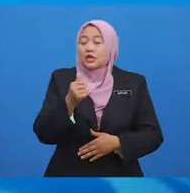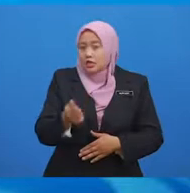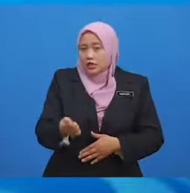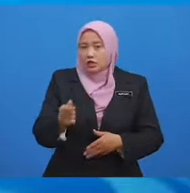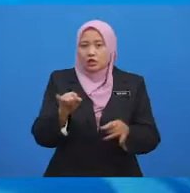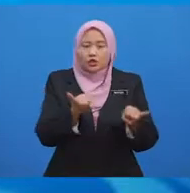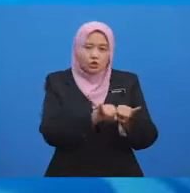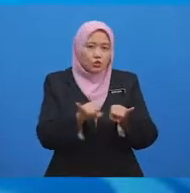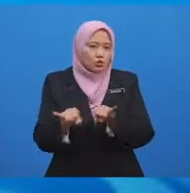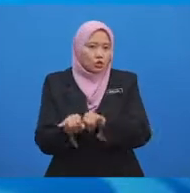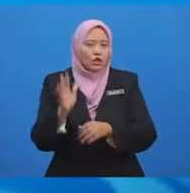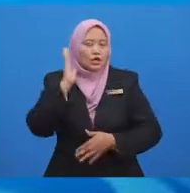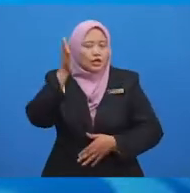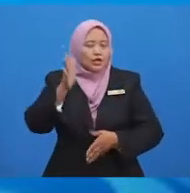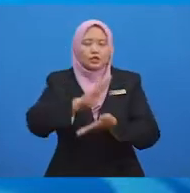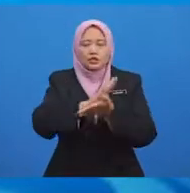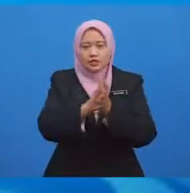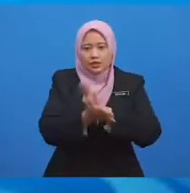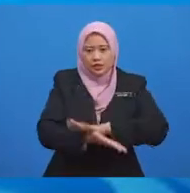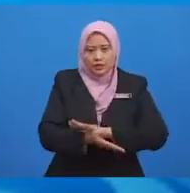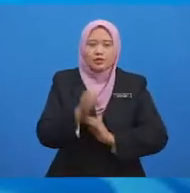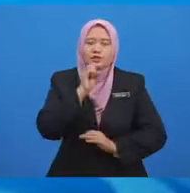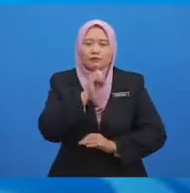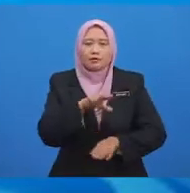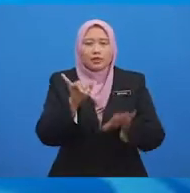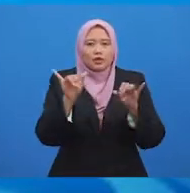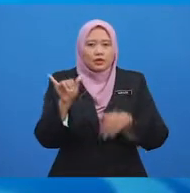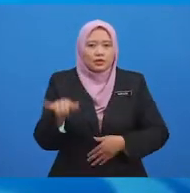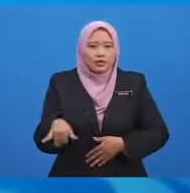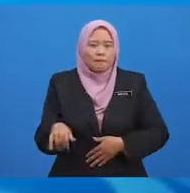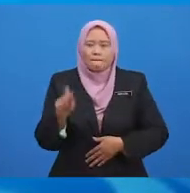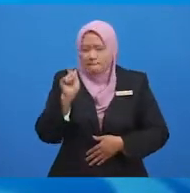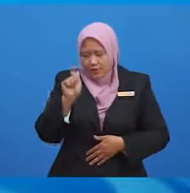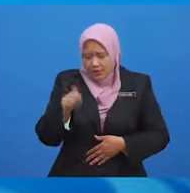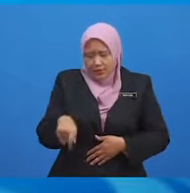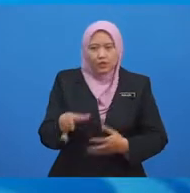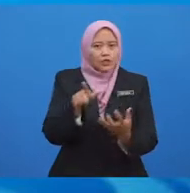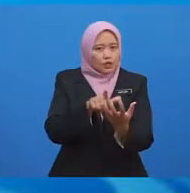akan menjadi sampah yang perlu dilupuskan.